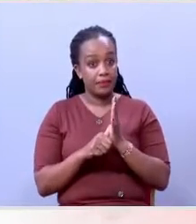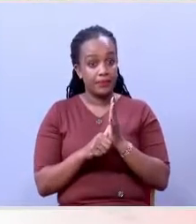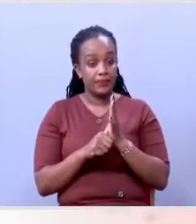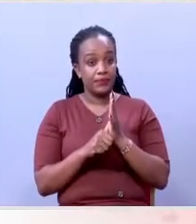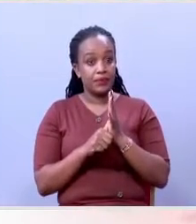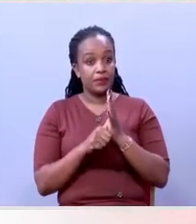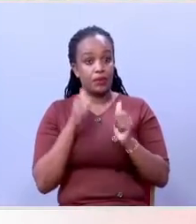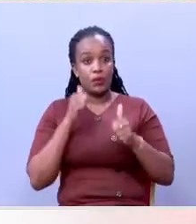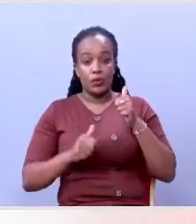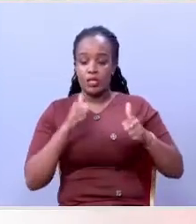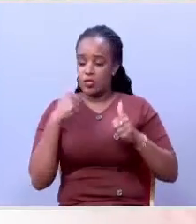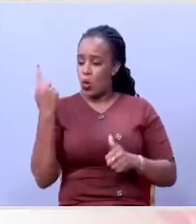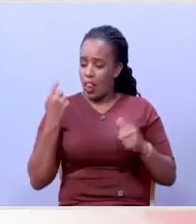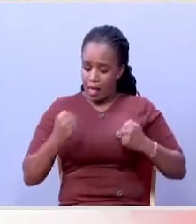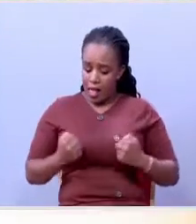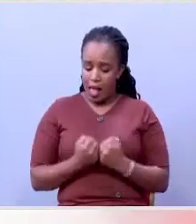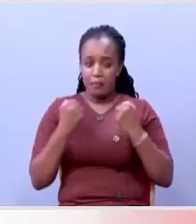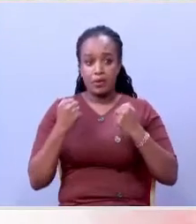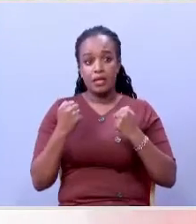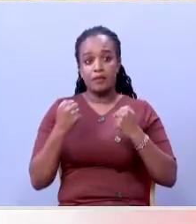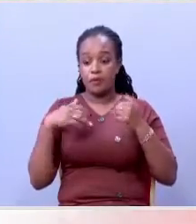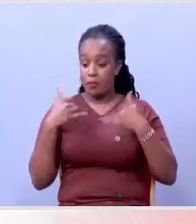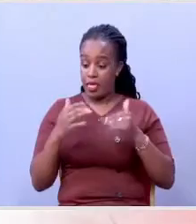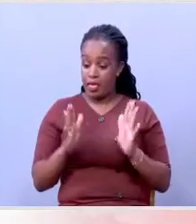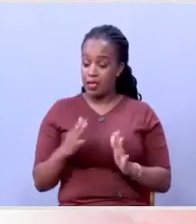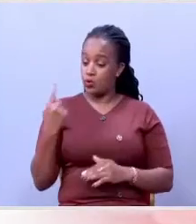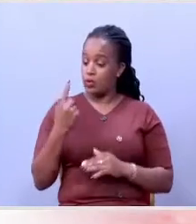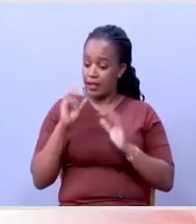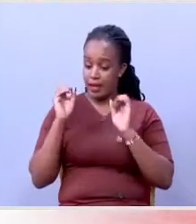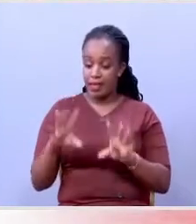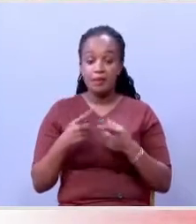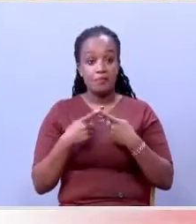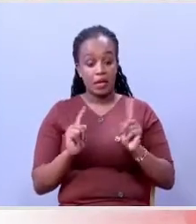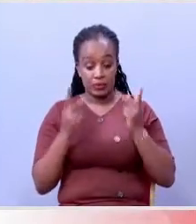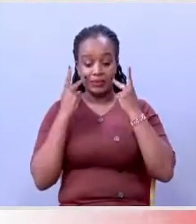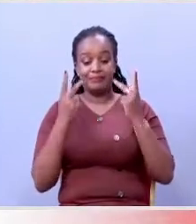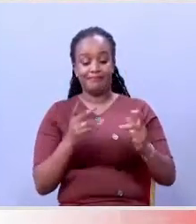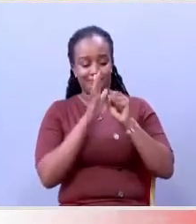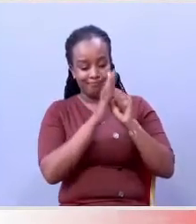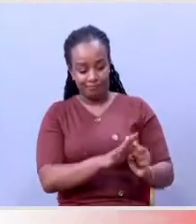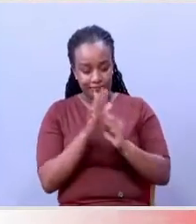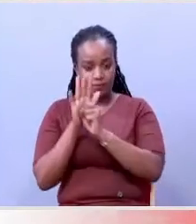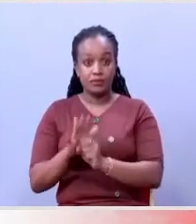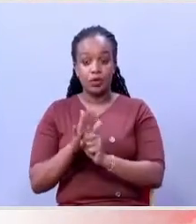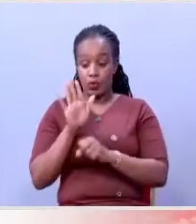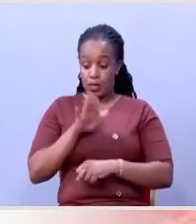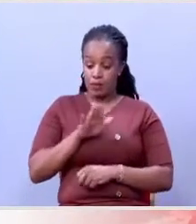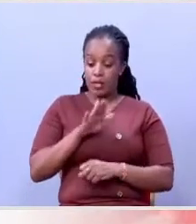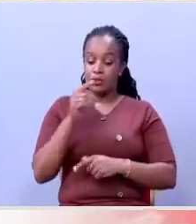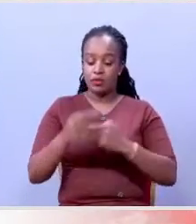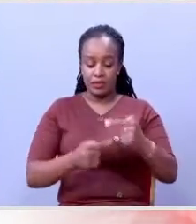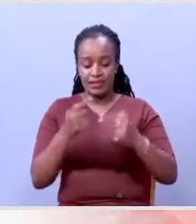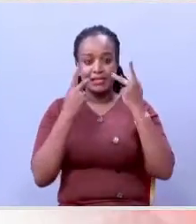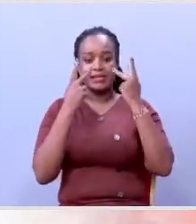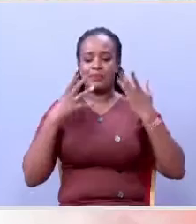hata si kwa wanariadha peke yake. Tumeona dhuluma dhidi ya wanawake ikiendelea sana. Sana sana tumeona watu wakiuliwa